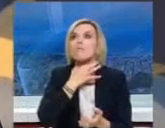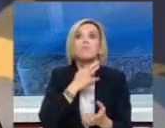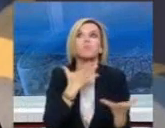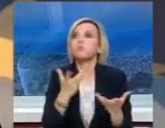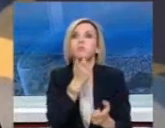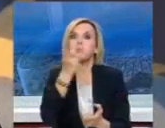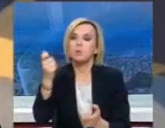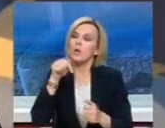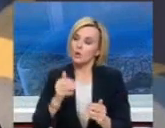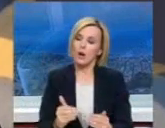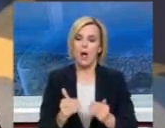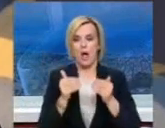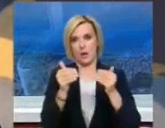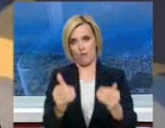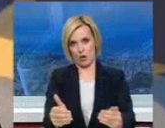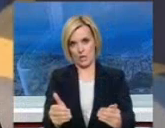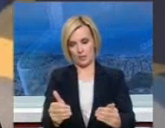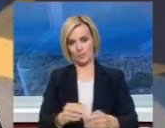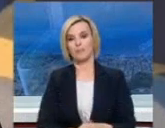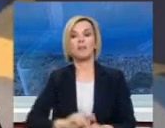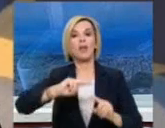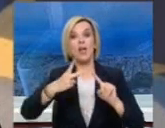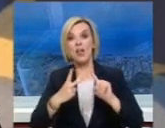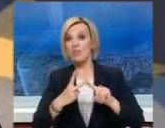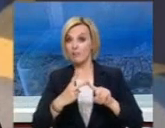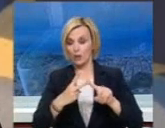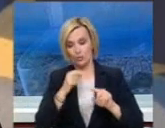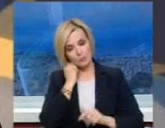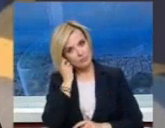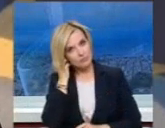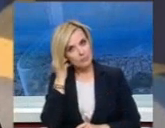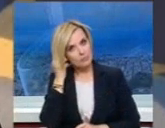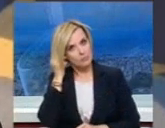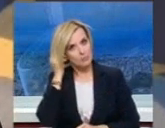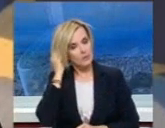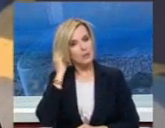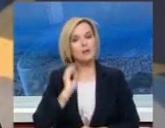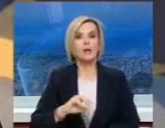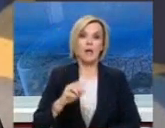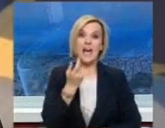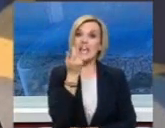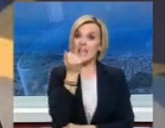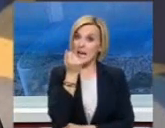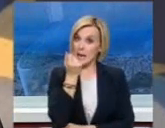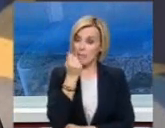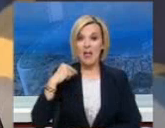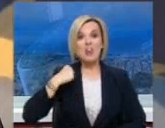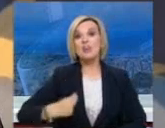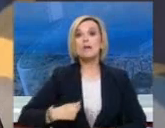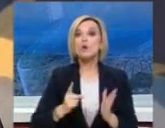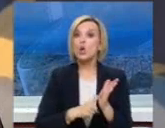τράπεζες. Δεύτερον, έχοντας διασφαλίσει τον απαραίτητο χρηματοδοτικό και δημοσιονομικό